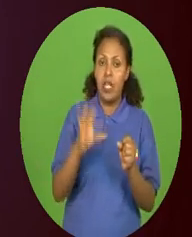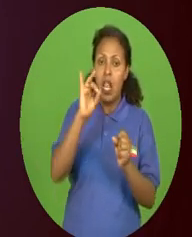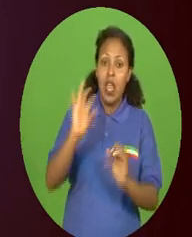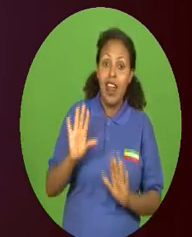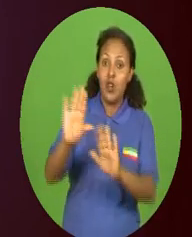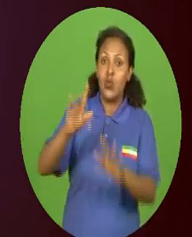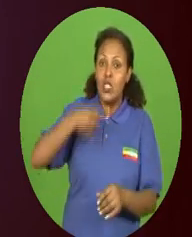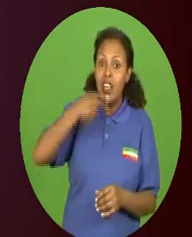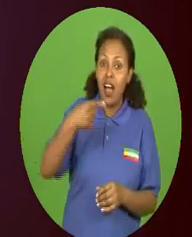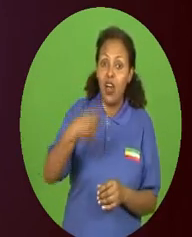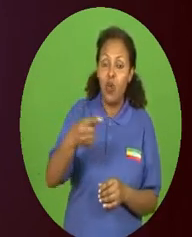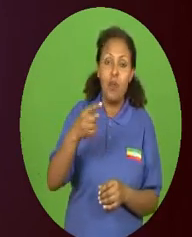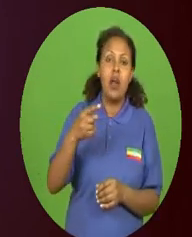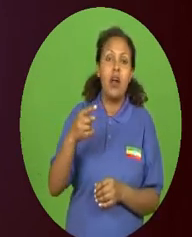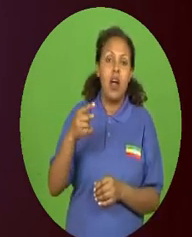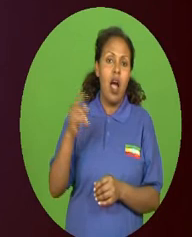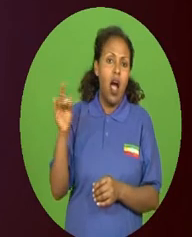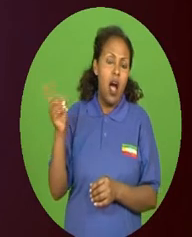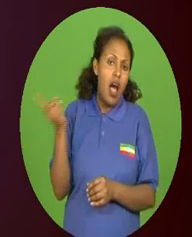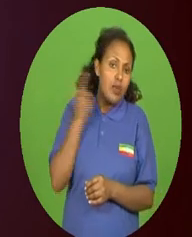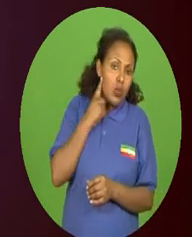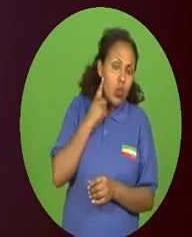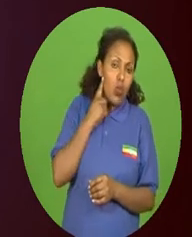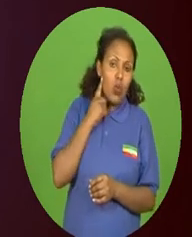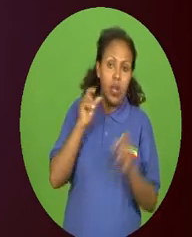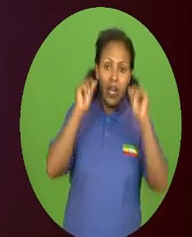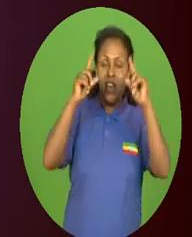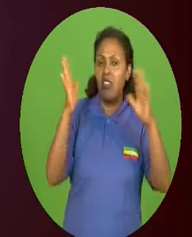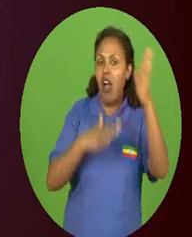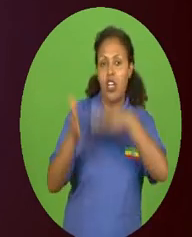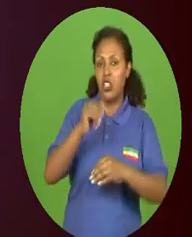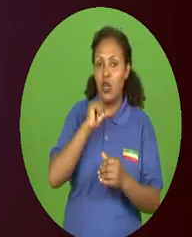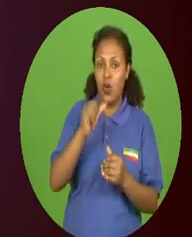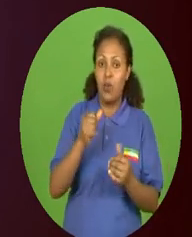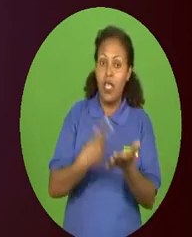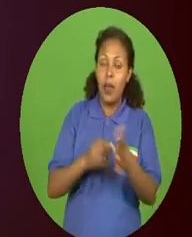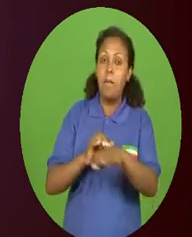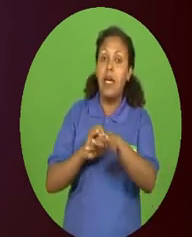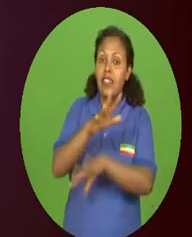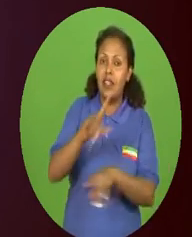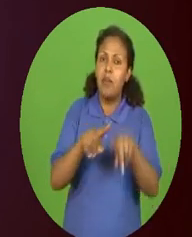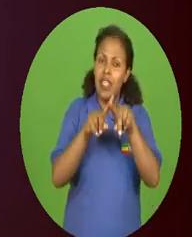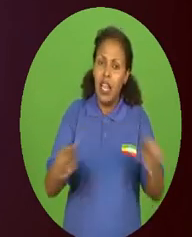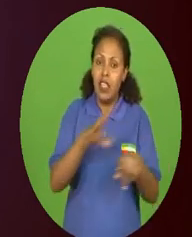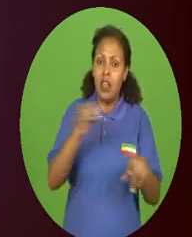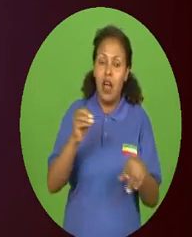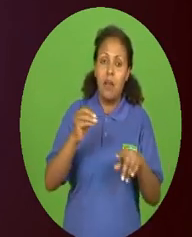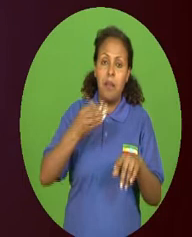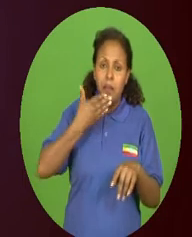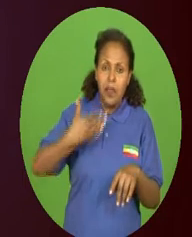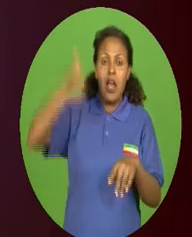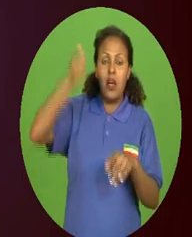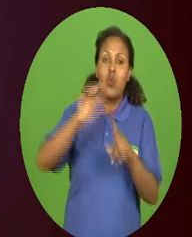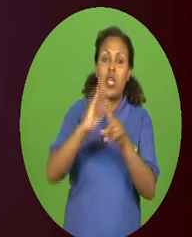ይችላል። ለራሱ ሲናገረውም አድምጦ ለመረዳት አይቸገርም። ይህም መልእክትን